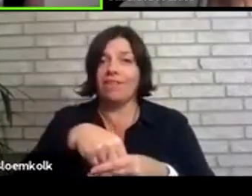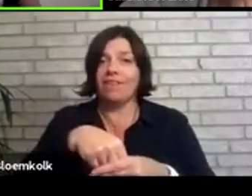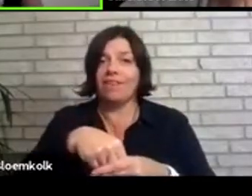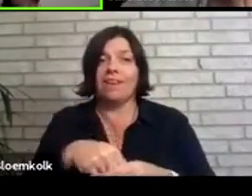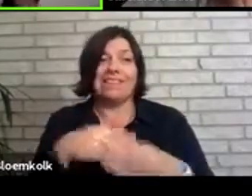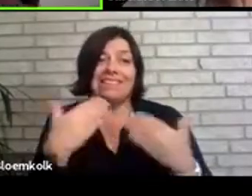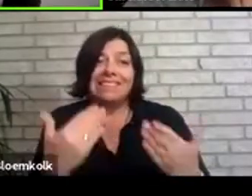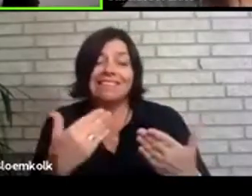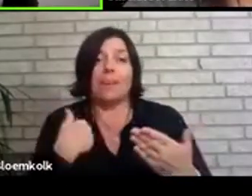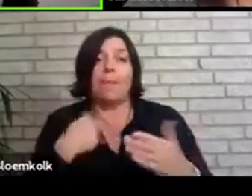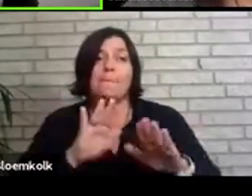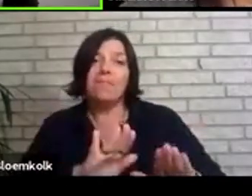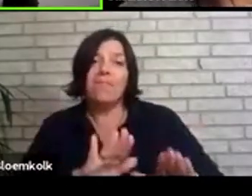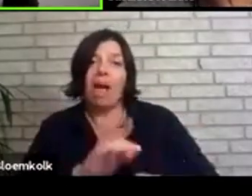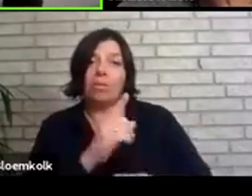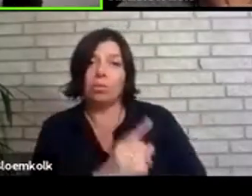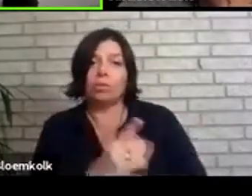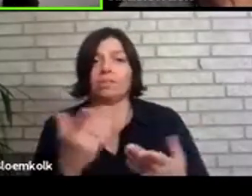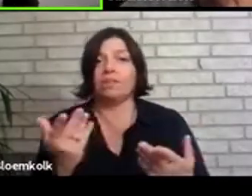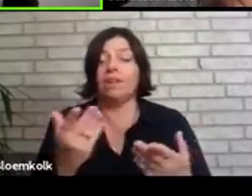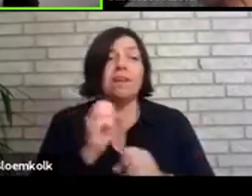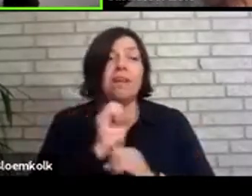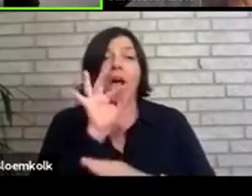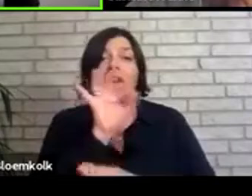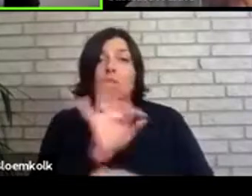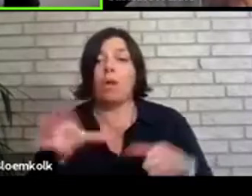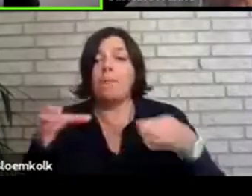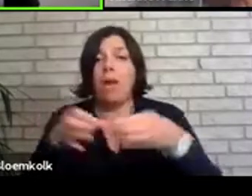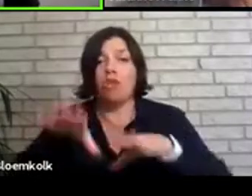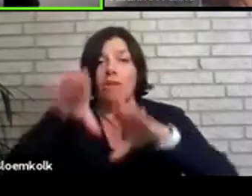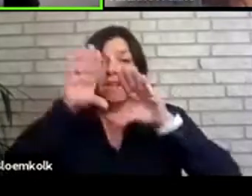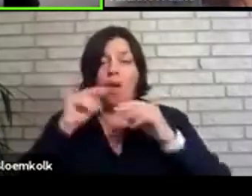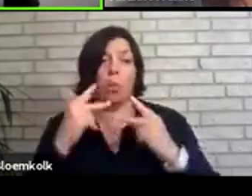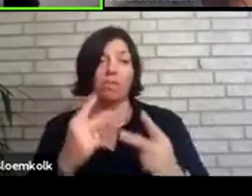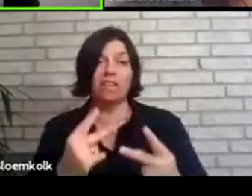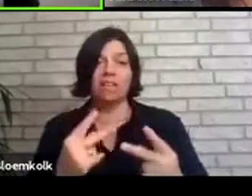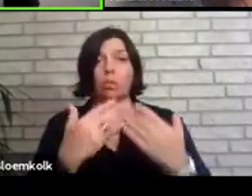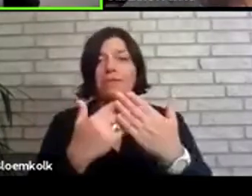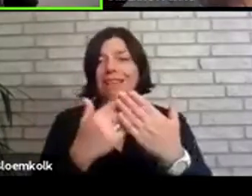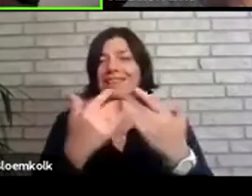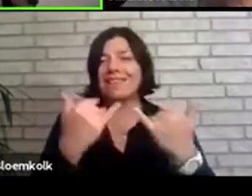sozialen Vergemeinschaftungserfahrungen total wichtig ist. Und das wird gerade